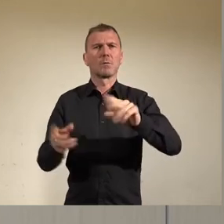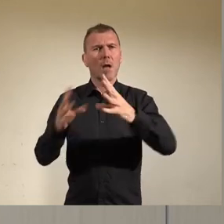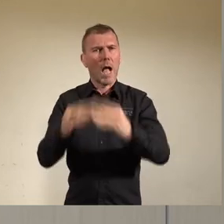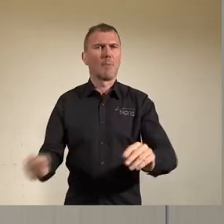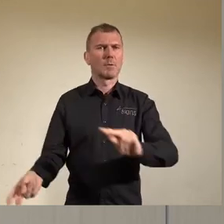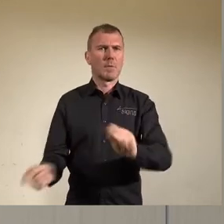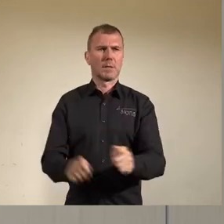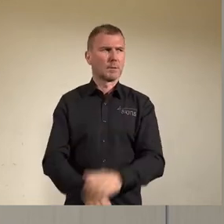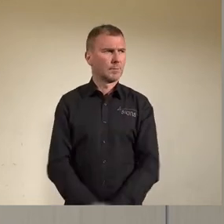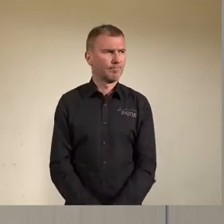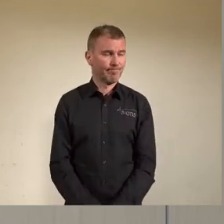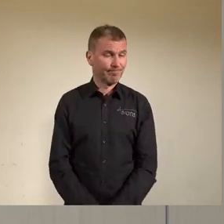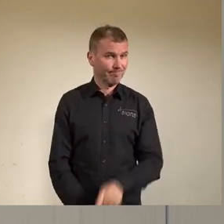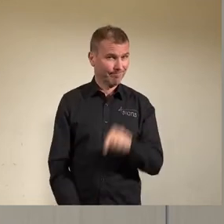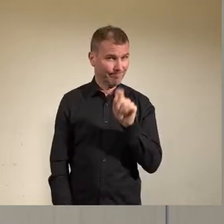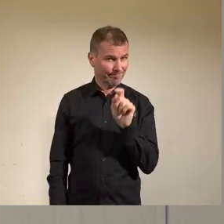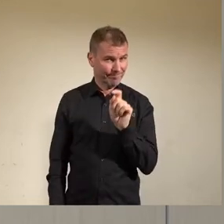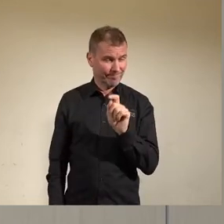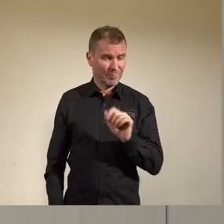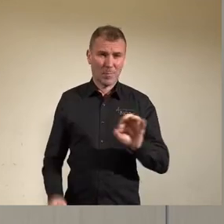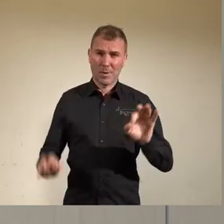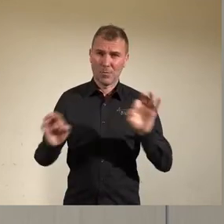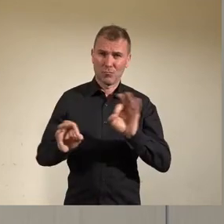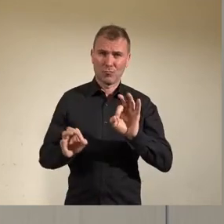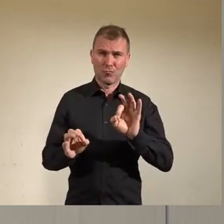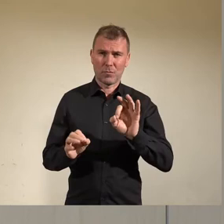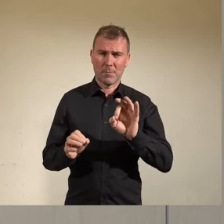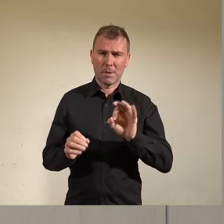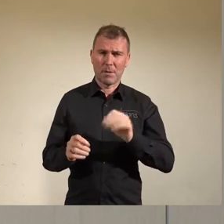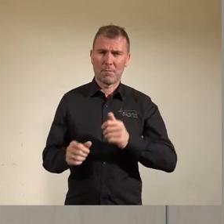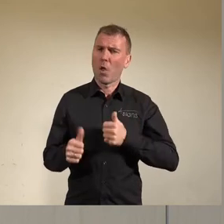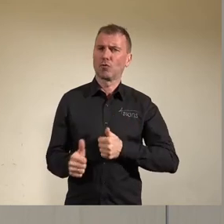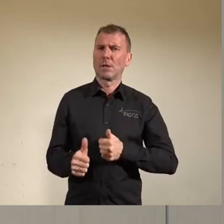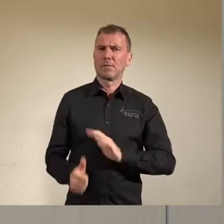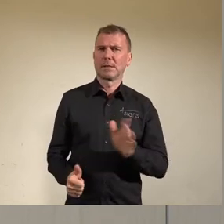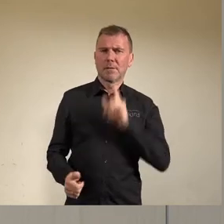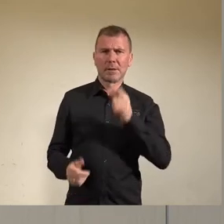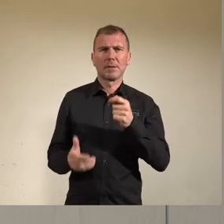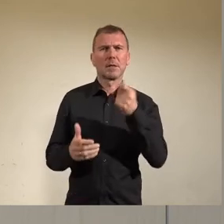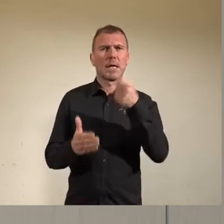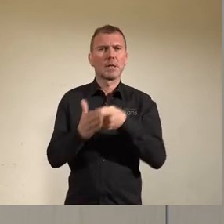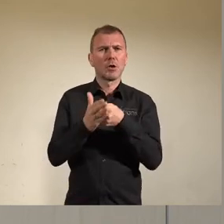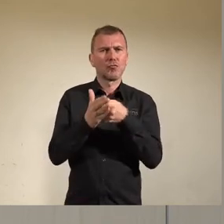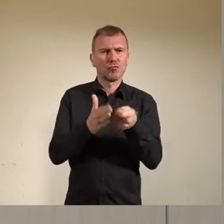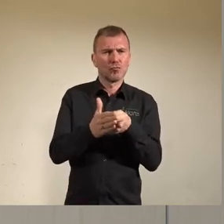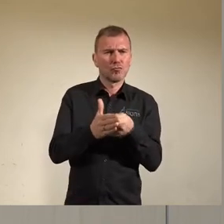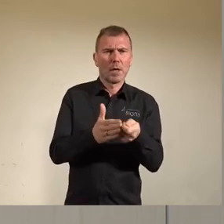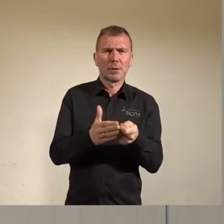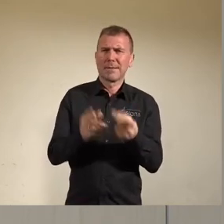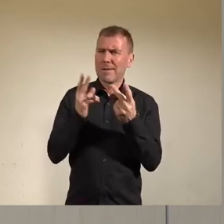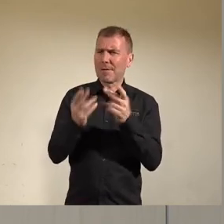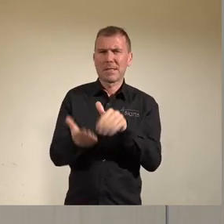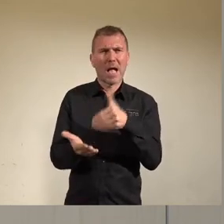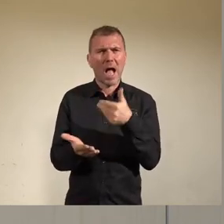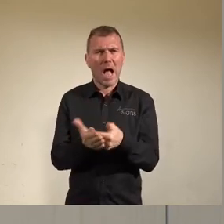abzumildern. Es hätte fatale Konsequenzen, wenn aufgrund von Kürzungen wesentliche